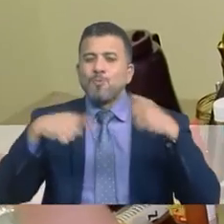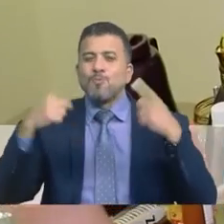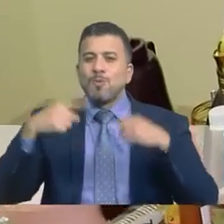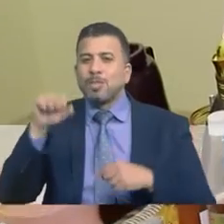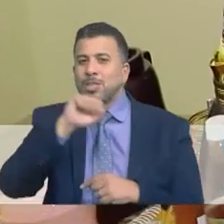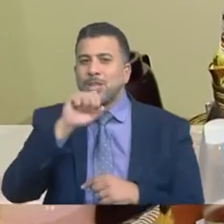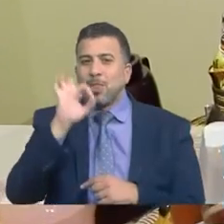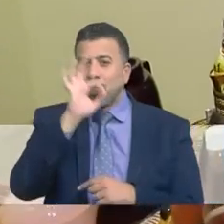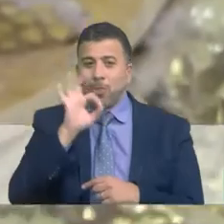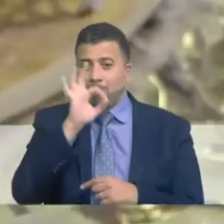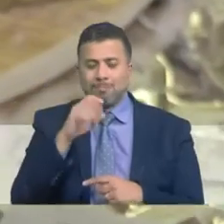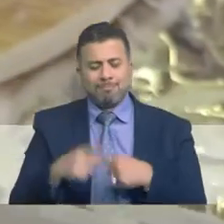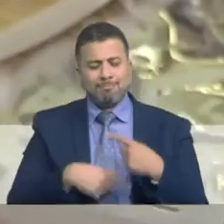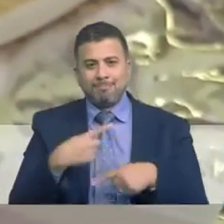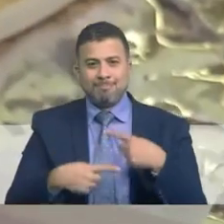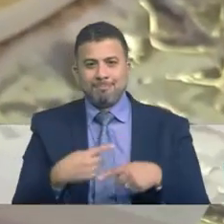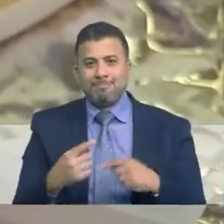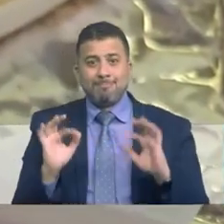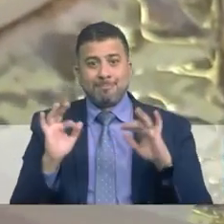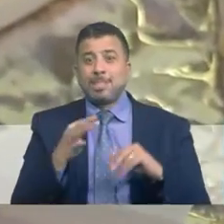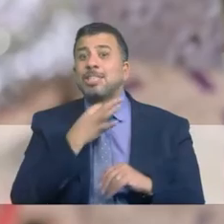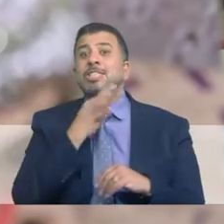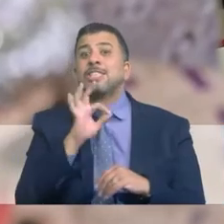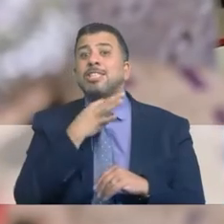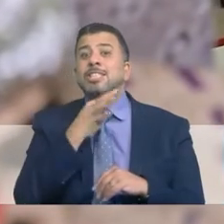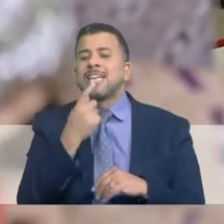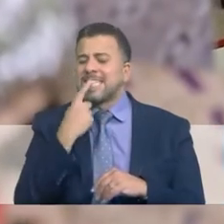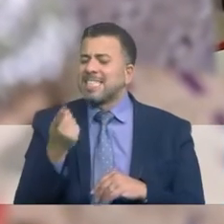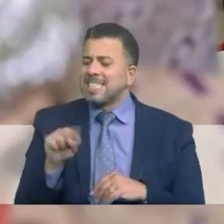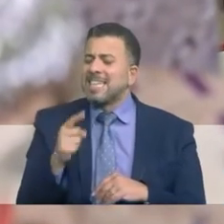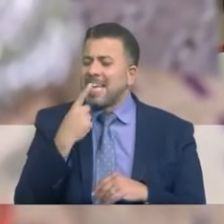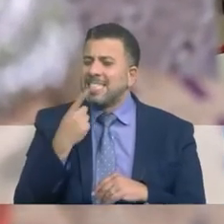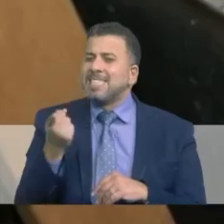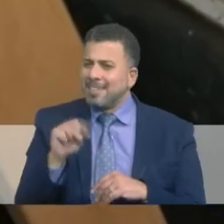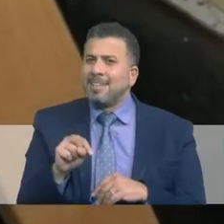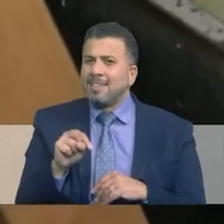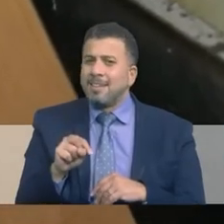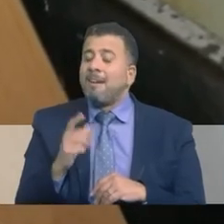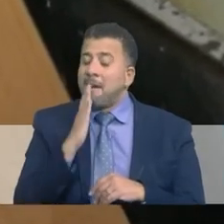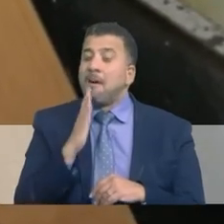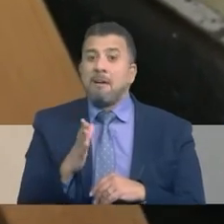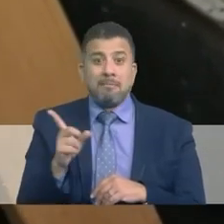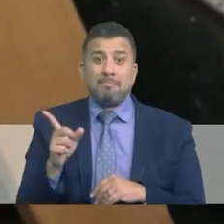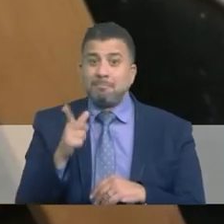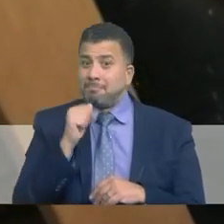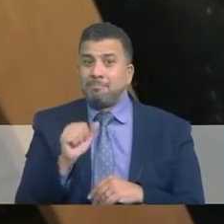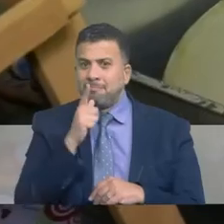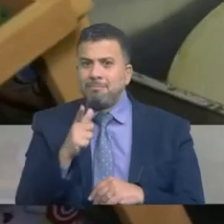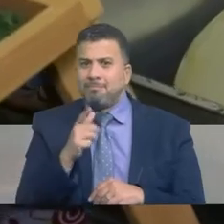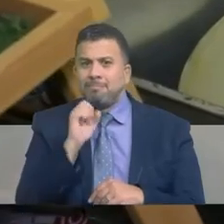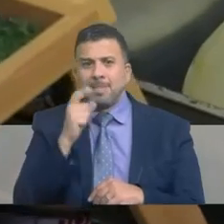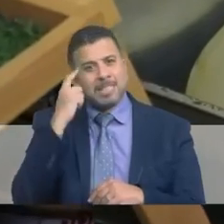التراثية دائما ما تجذبنا بجديدها في كل عام، لتكون بحق جسرا